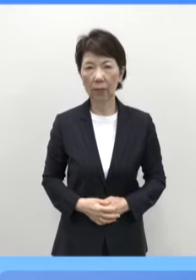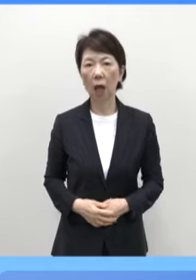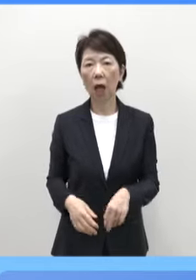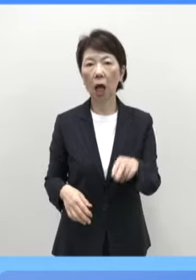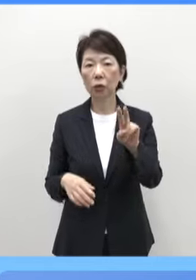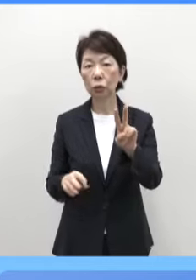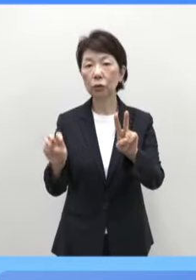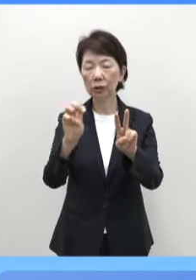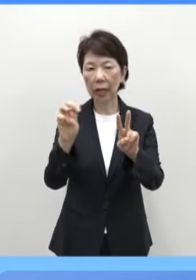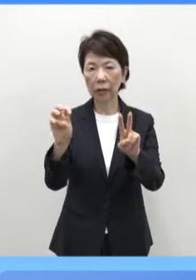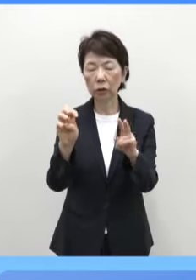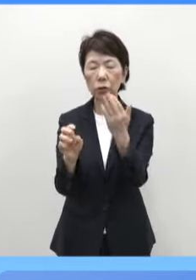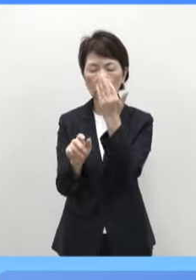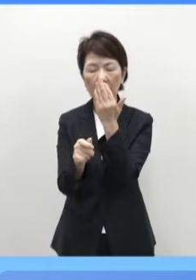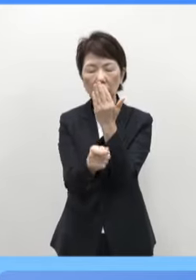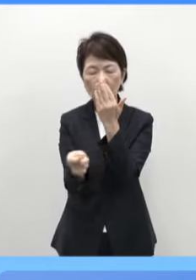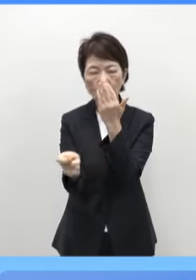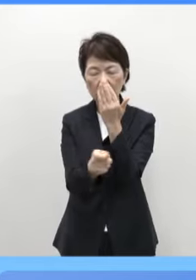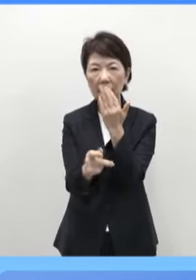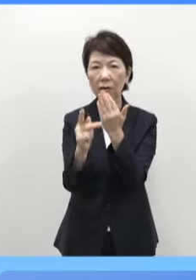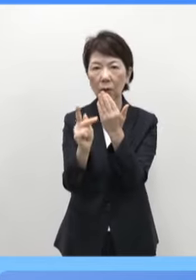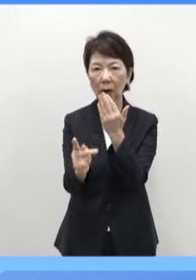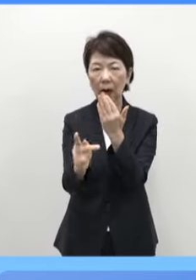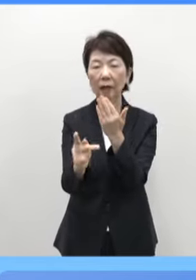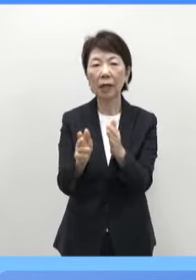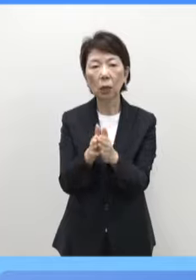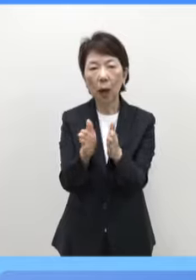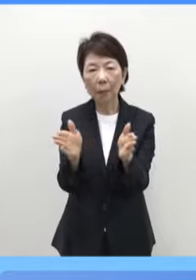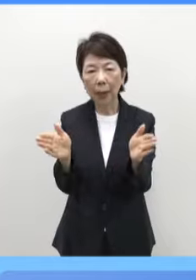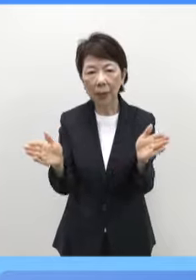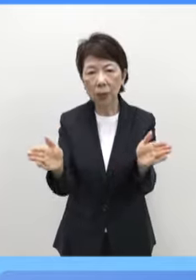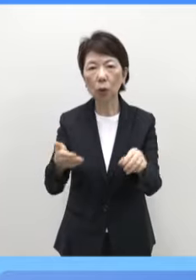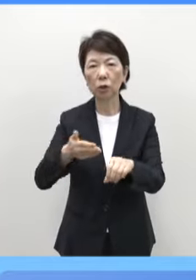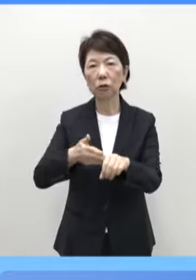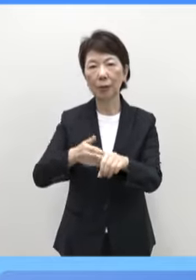U30 溶接課など幅広い分野の訓練を行っています。